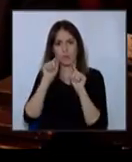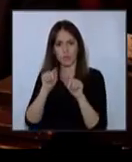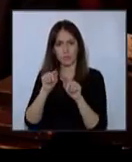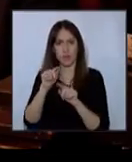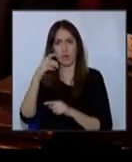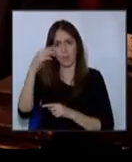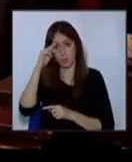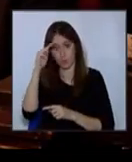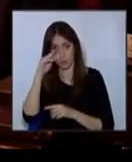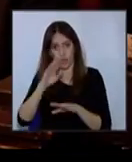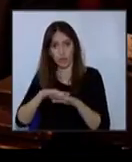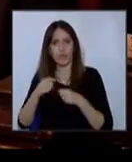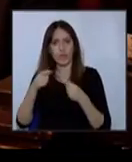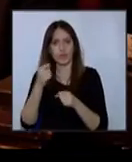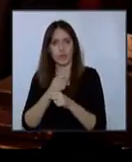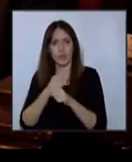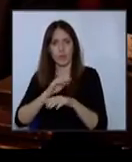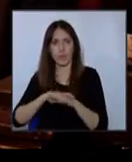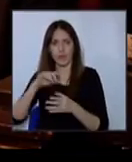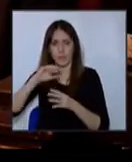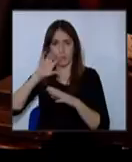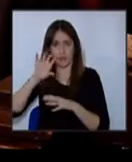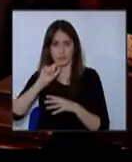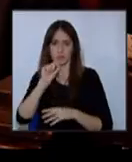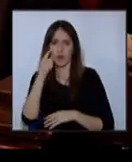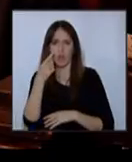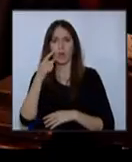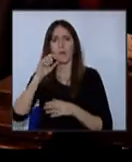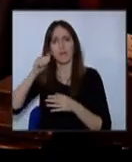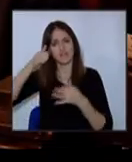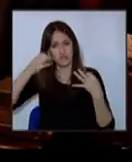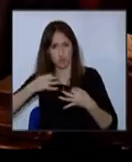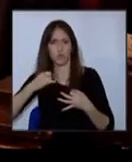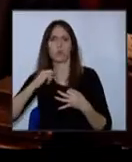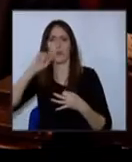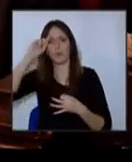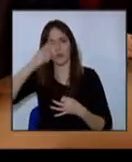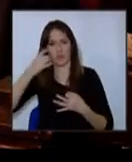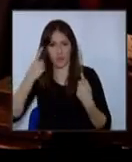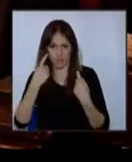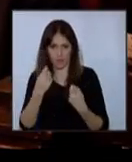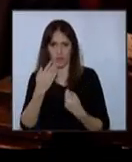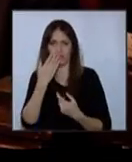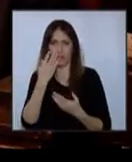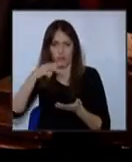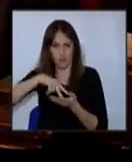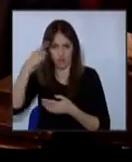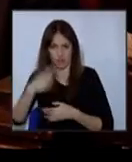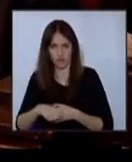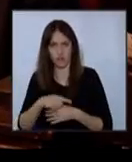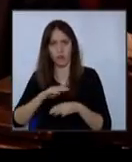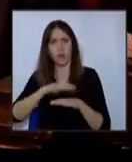treballant per tal de garantir un país millor, un país més segur i un país on la policia ha de rebre allò que acaba oferint a la seva